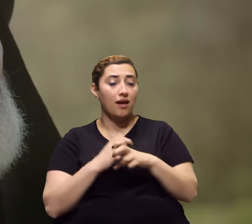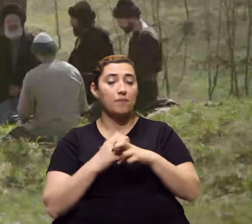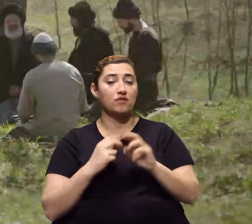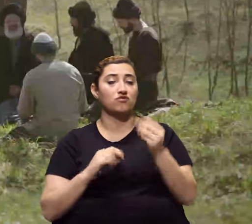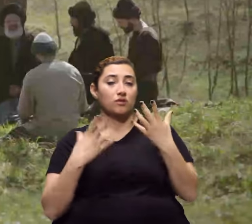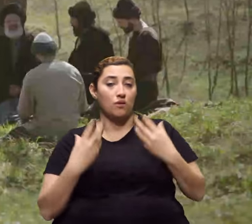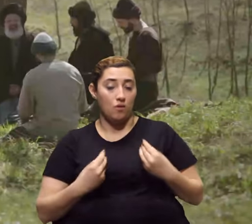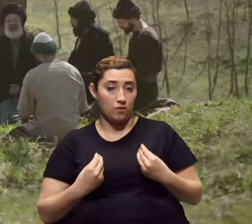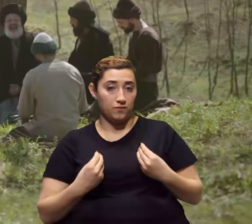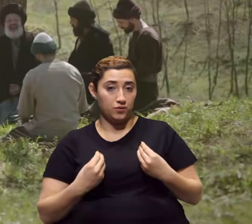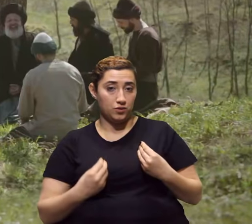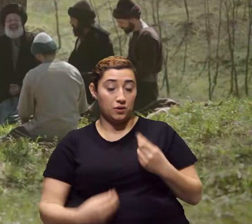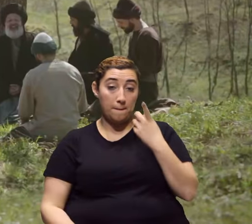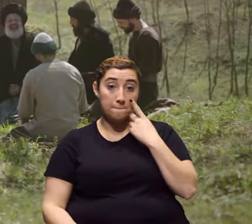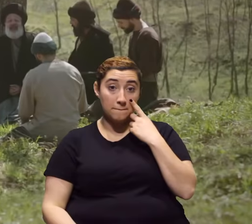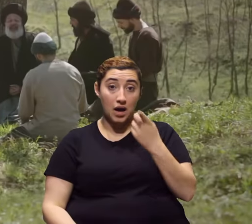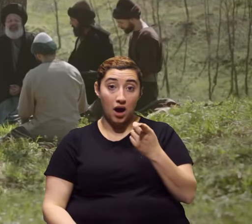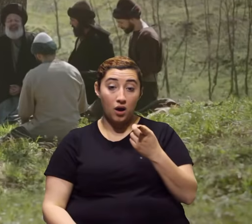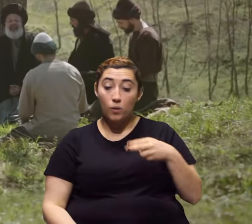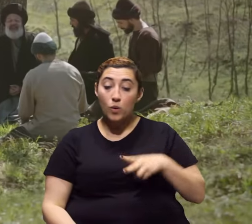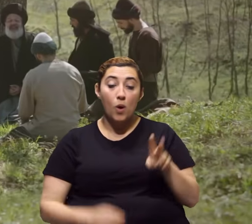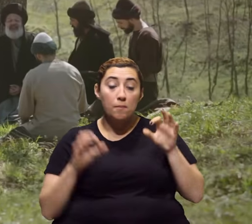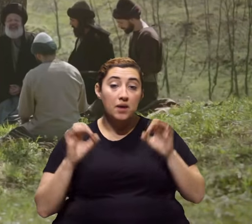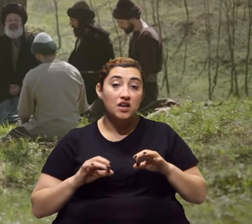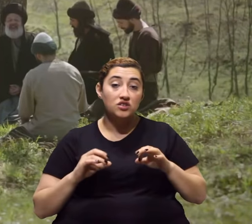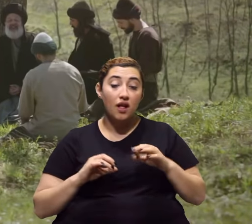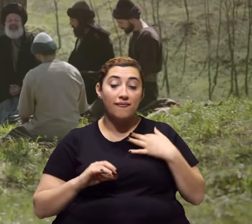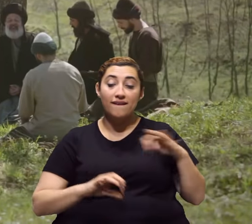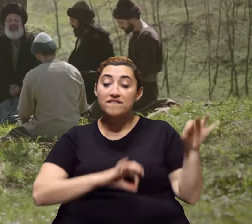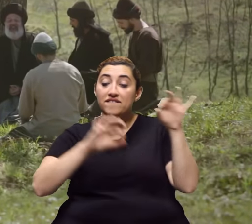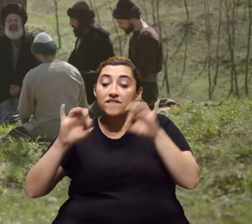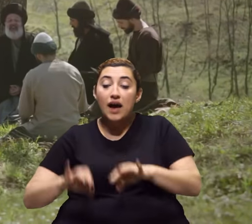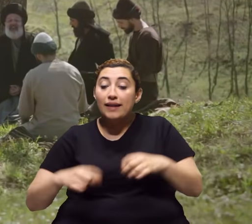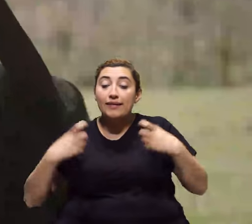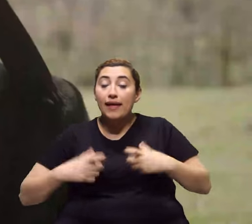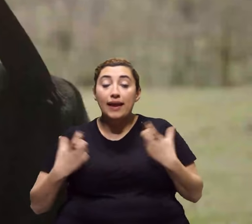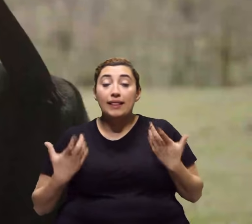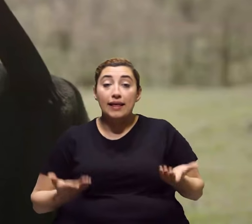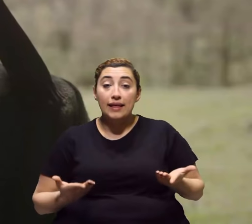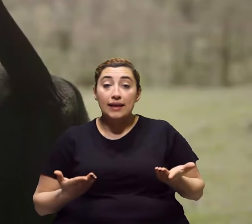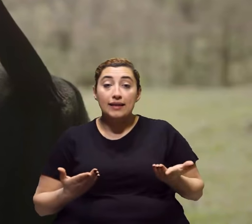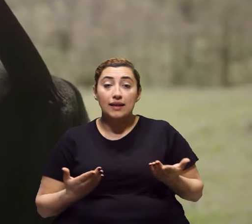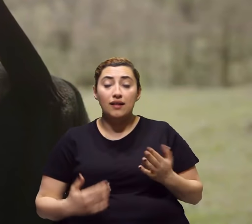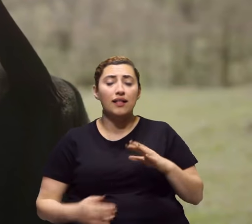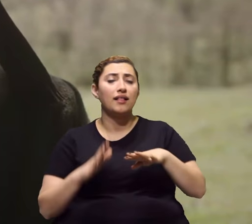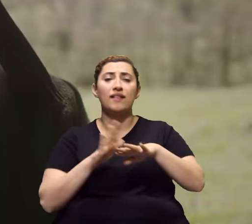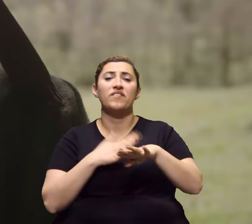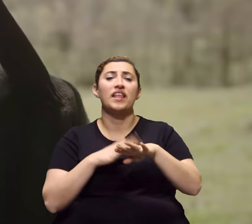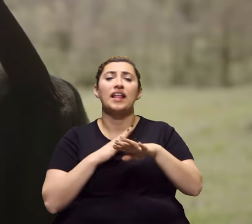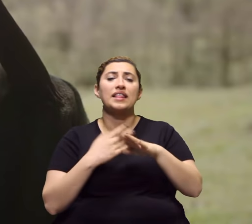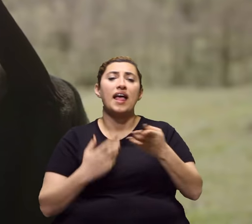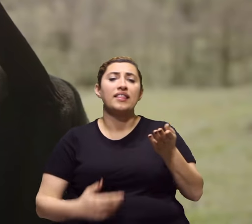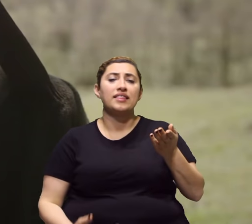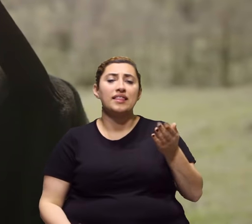büründü. Bak hele çıktığı yola, vardığı menzile. Ya ne deyi geldi